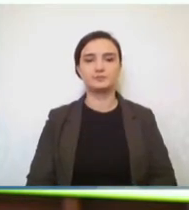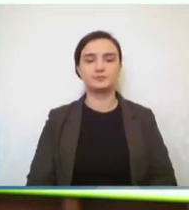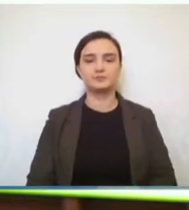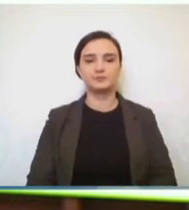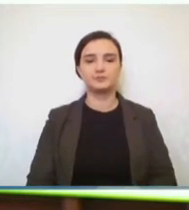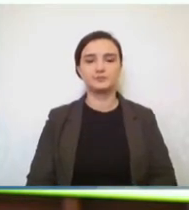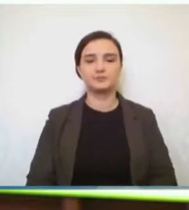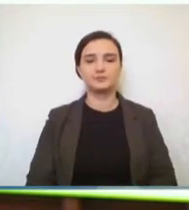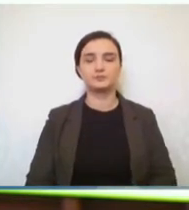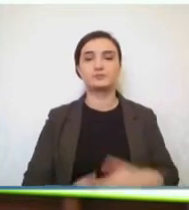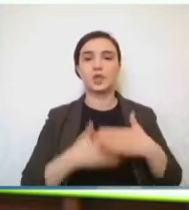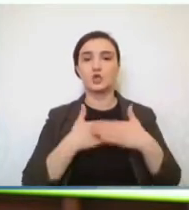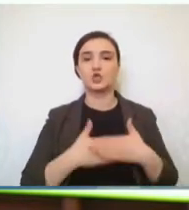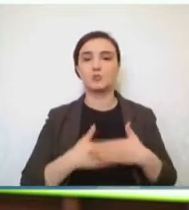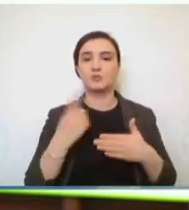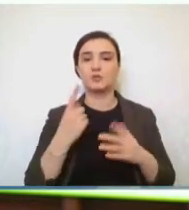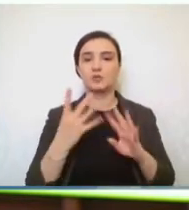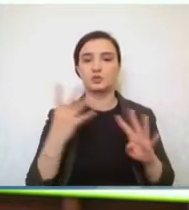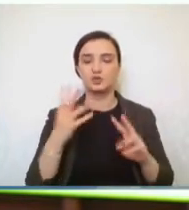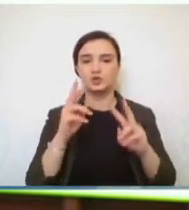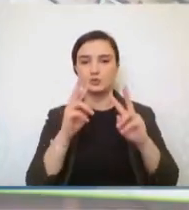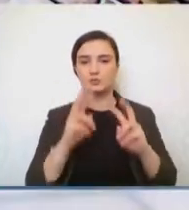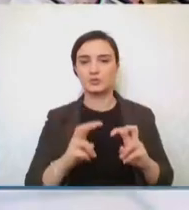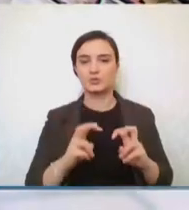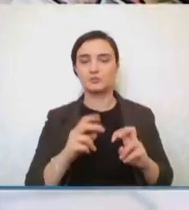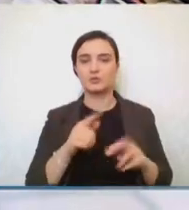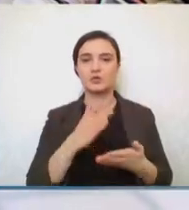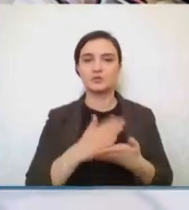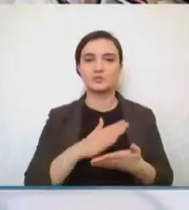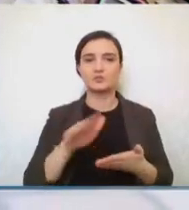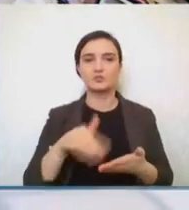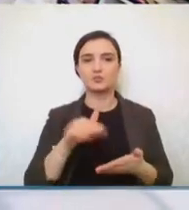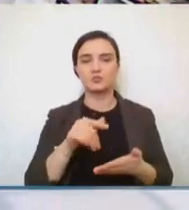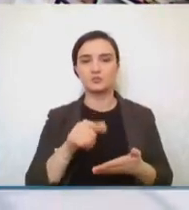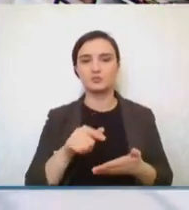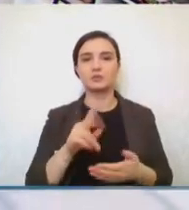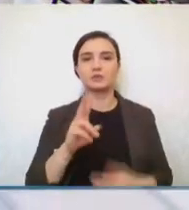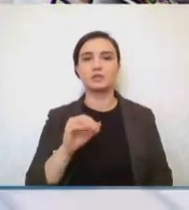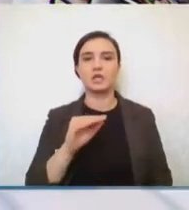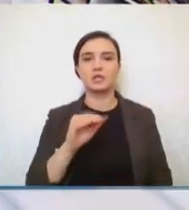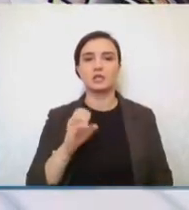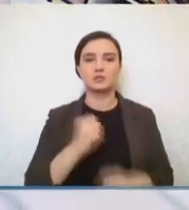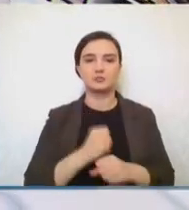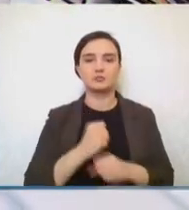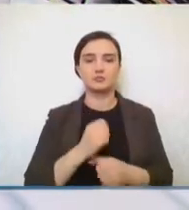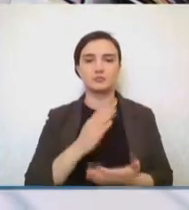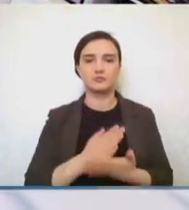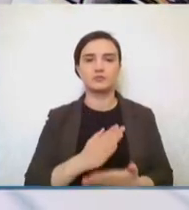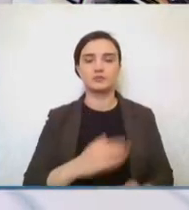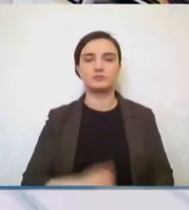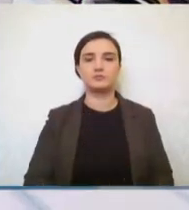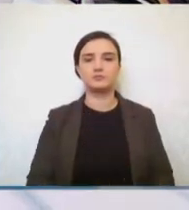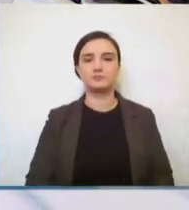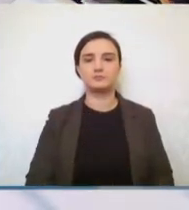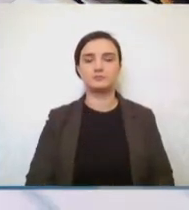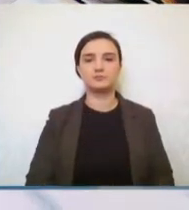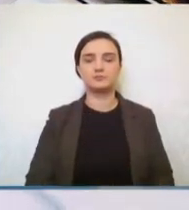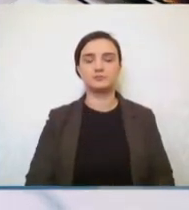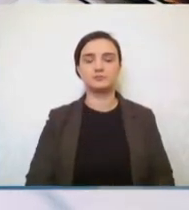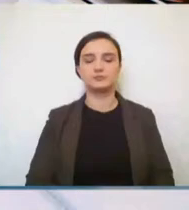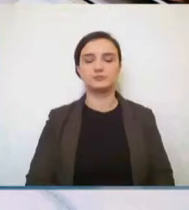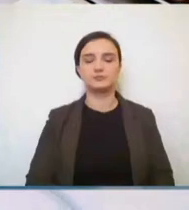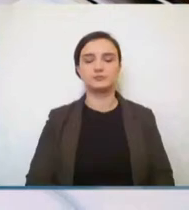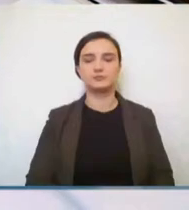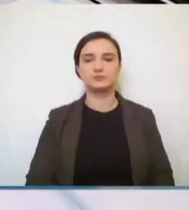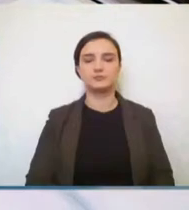უკვე შეფასება შეუძლია თუ არა ამ პაციენტს მაგალითად ამატები. კატე არის გაკეთებული კომპიუტერული ტომოგრაფია. ათეროსკლეროზული ცვლილებებია,